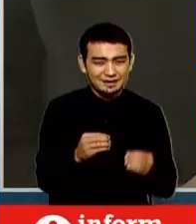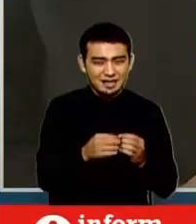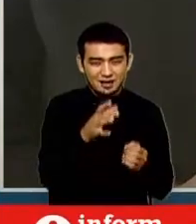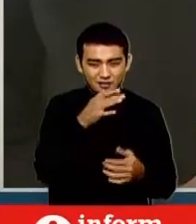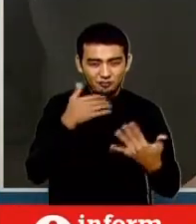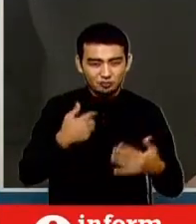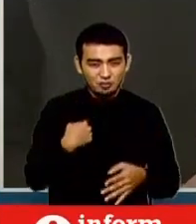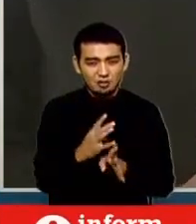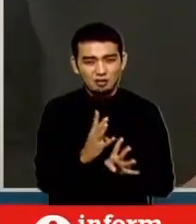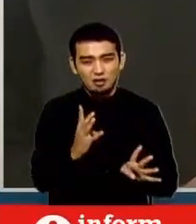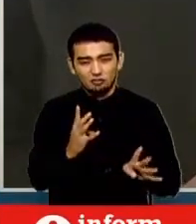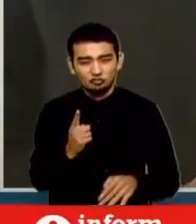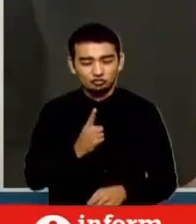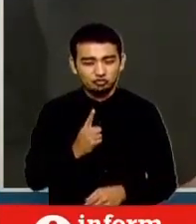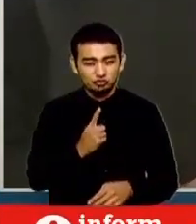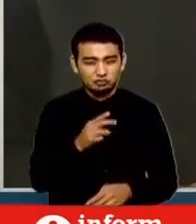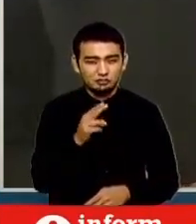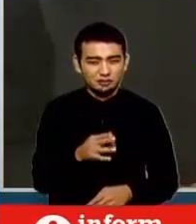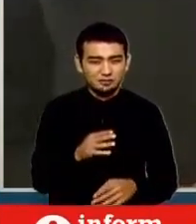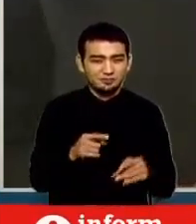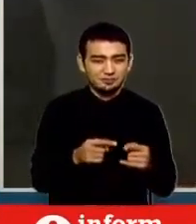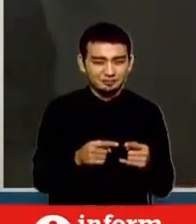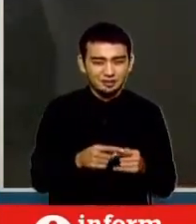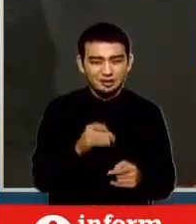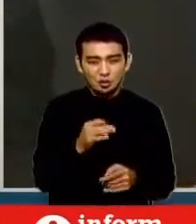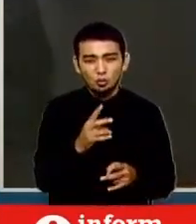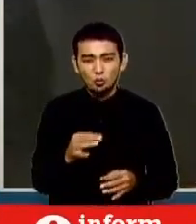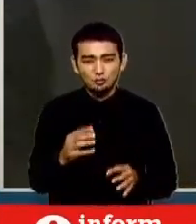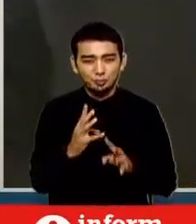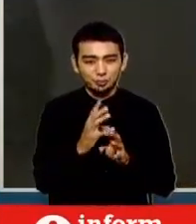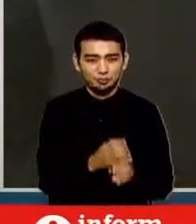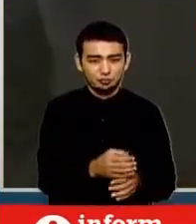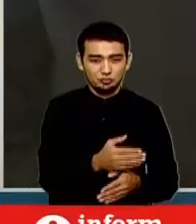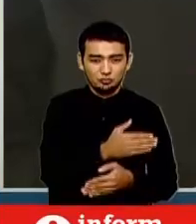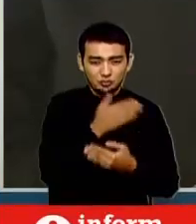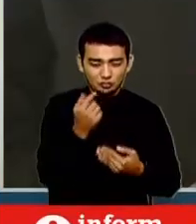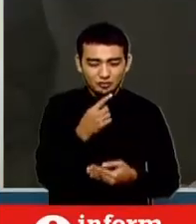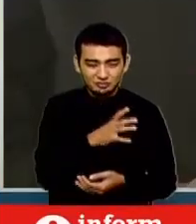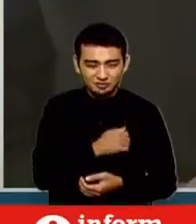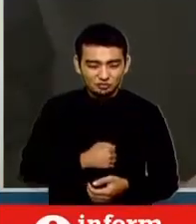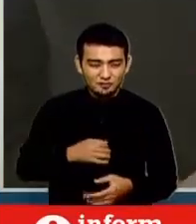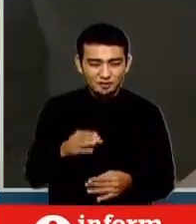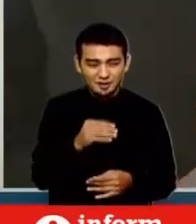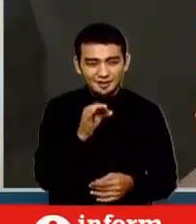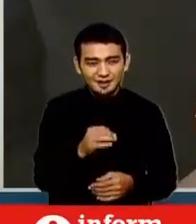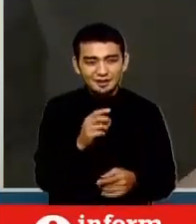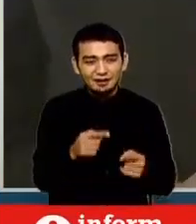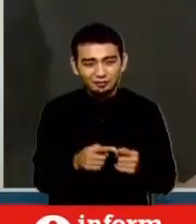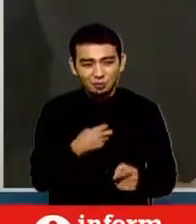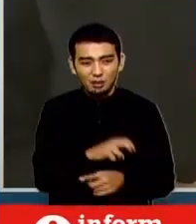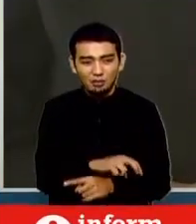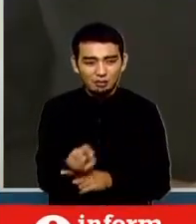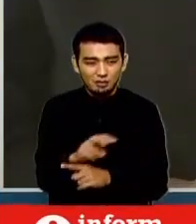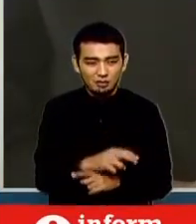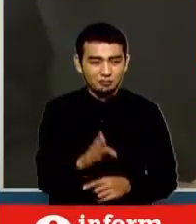жылдан астам уақыт пәтер кезегінде тұрғандарын, бірақ тізім мүлде жылжымайтынын айтады. Салдарынан жалдамалы пәтерді жағалап жүрміз